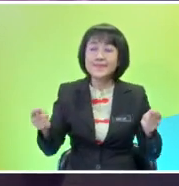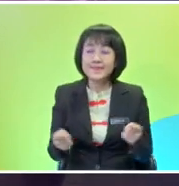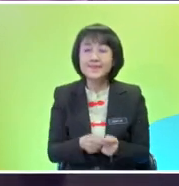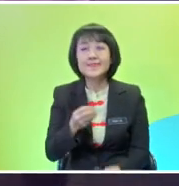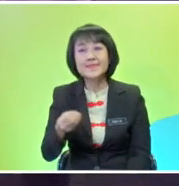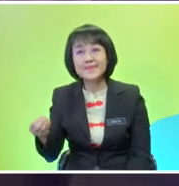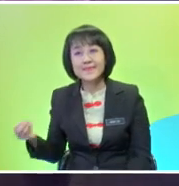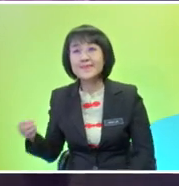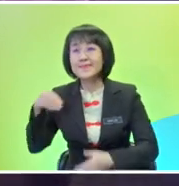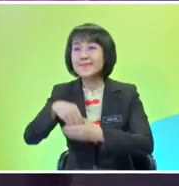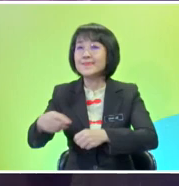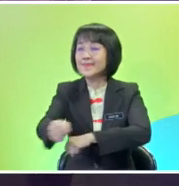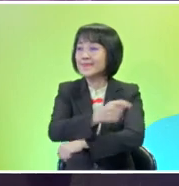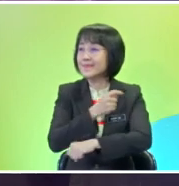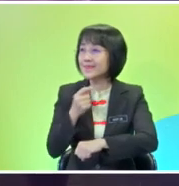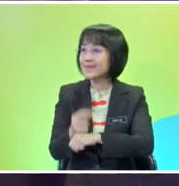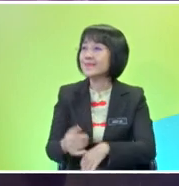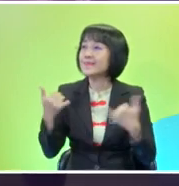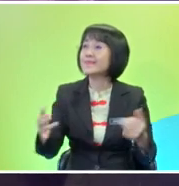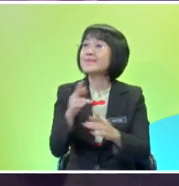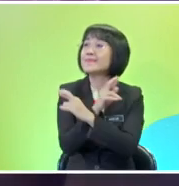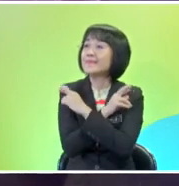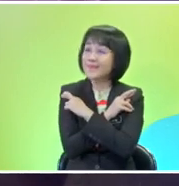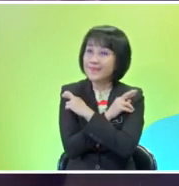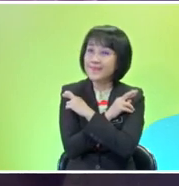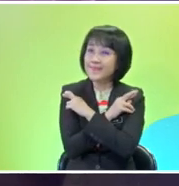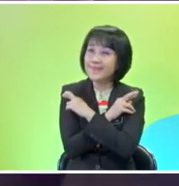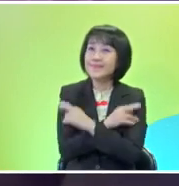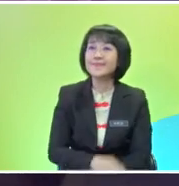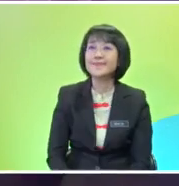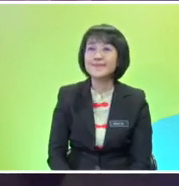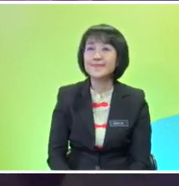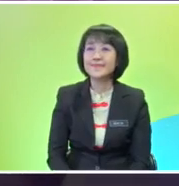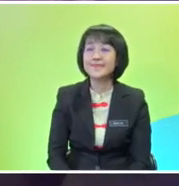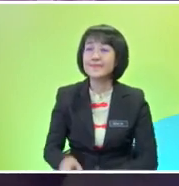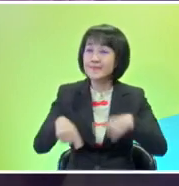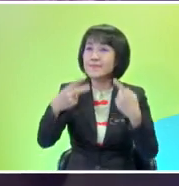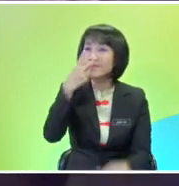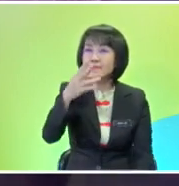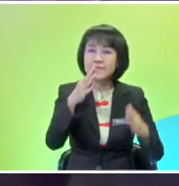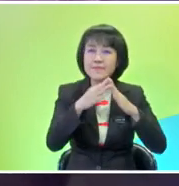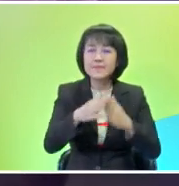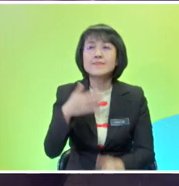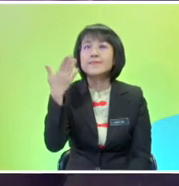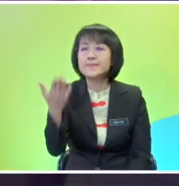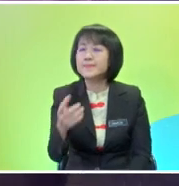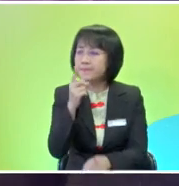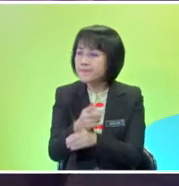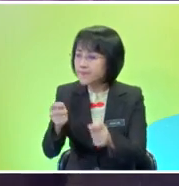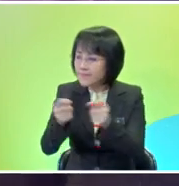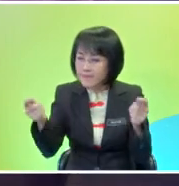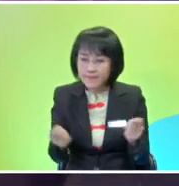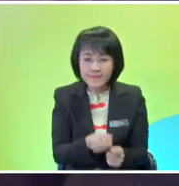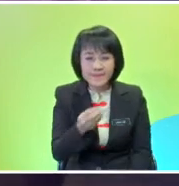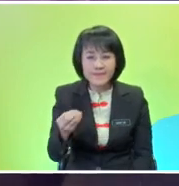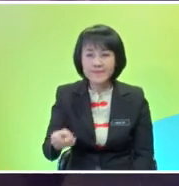saya sekarang kita nak berhenti berhat seketika Cikgu kita akan kembali selepas ini kawan-kawan pergi Tengok rumah anda betul tak kedudukan objek dalam rumah Anda kalau